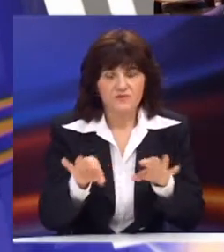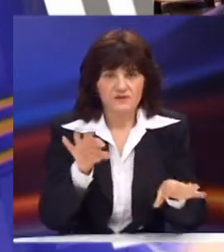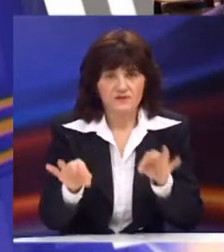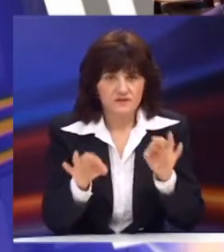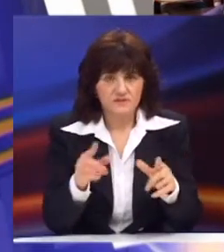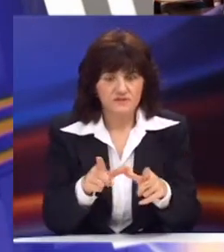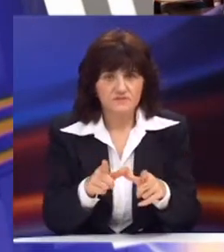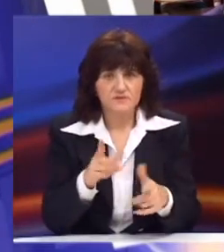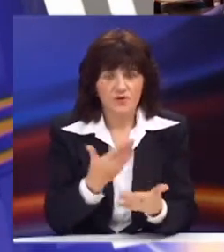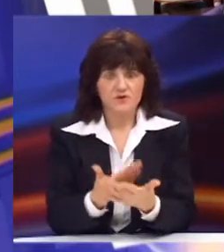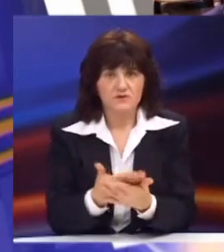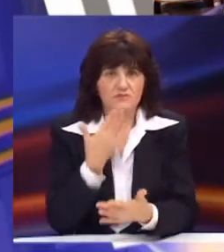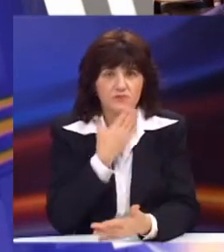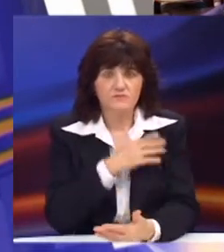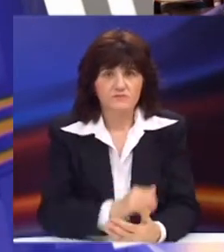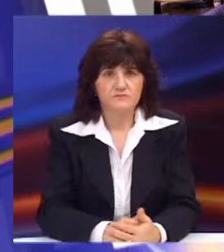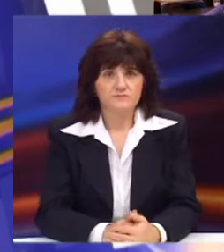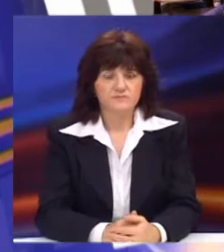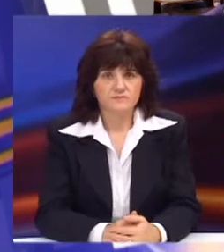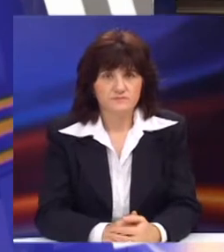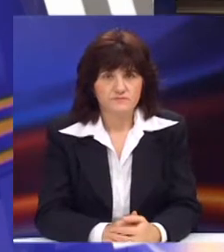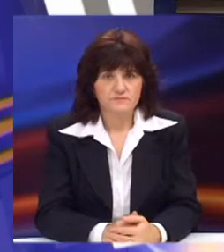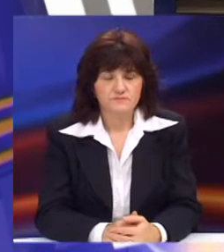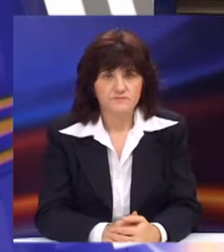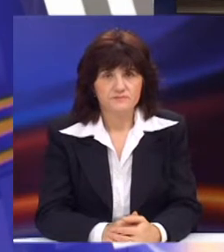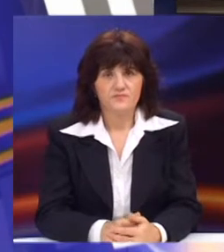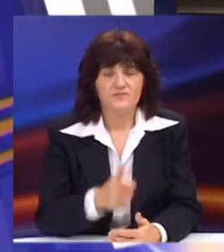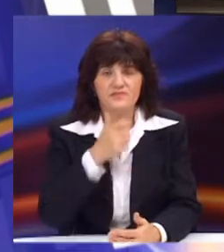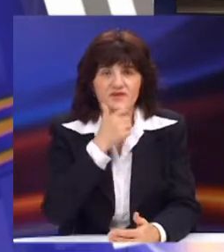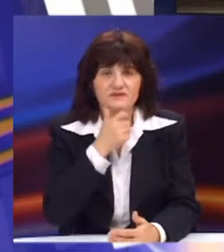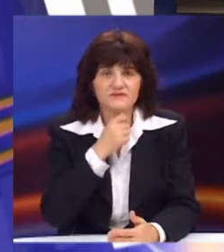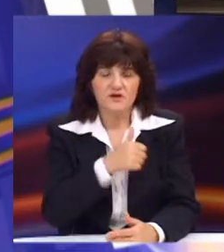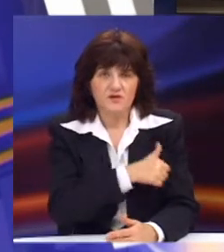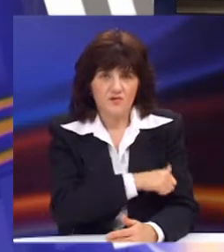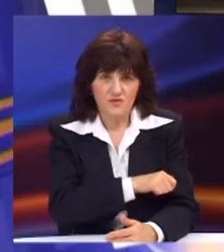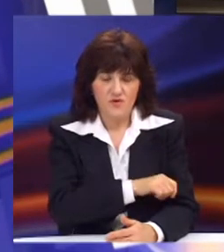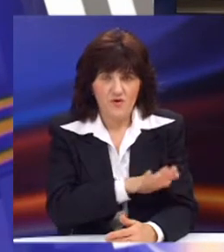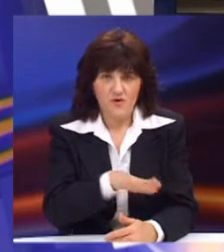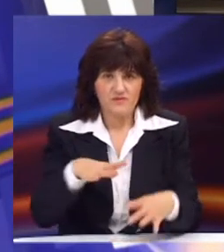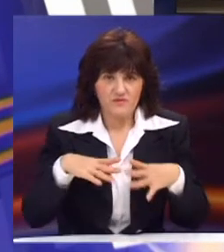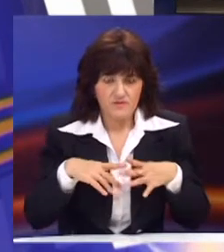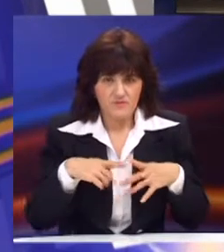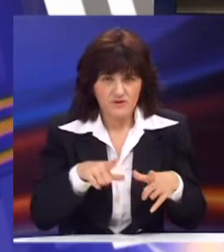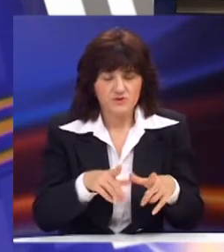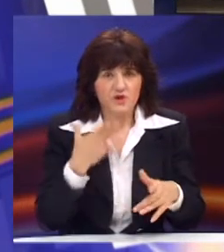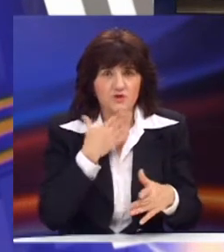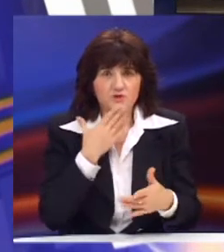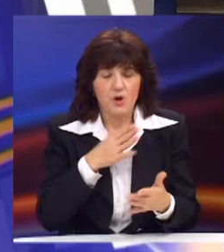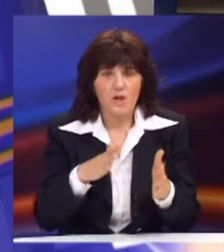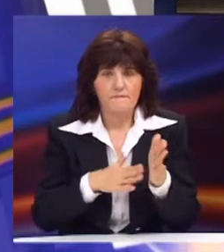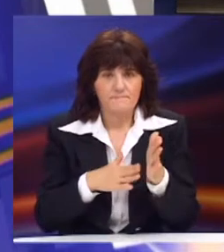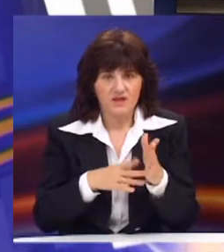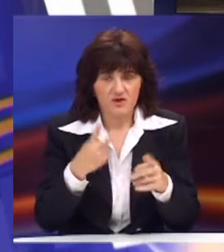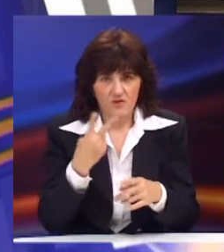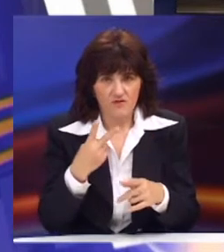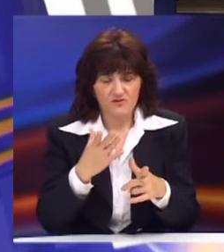ispita u osnovnom obrazovanju i vaspitanju. Za najstarije sugrađane mesne zajednice GAT u prostorijama osnovne škole Matko